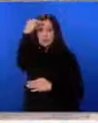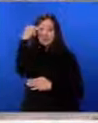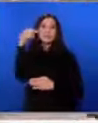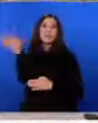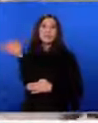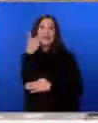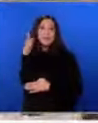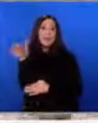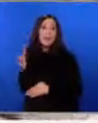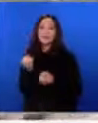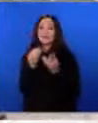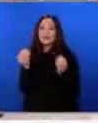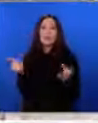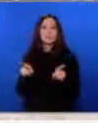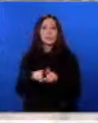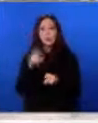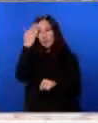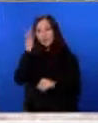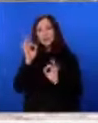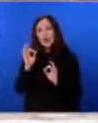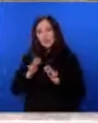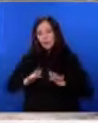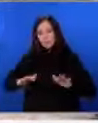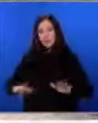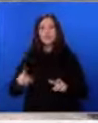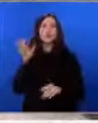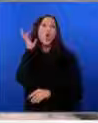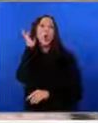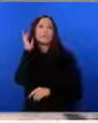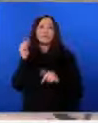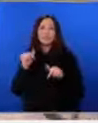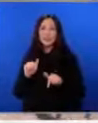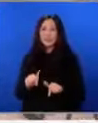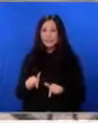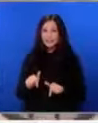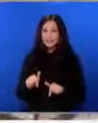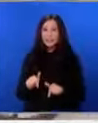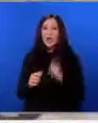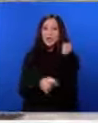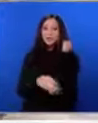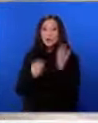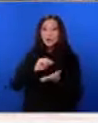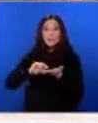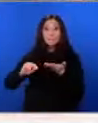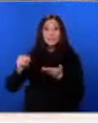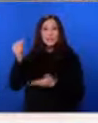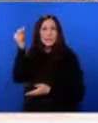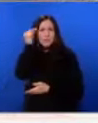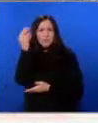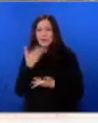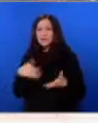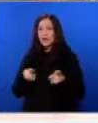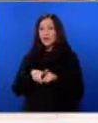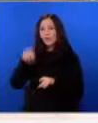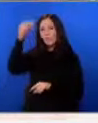и цветя в знак на почит. Такава бе обстановката в Куприщица днес. Историята е написана, за да се помни, и ние като